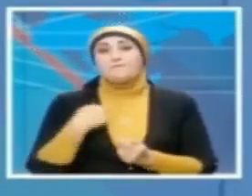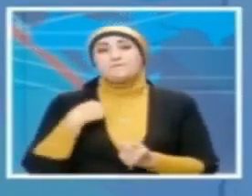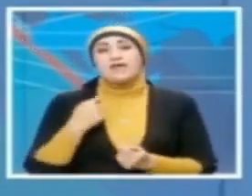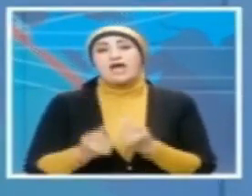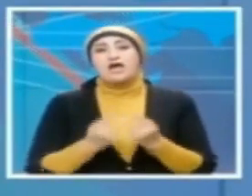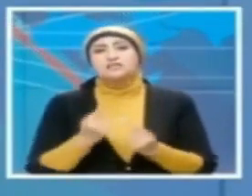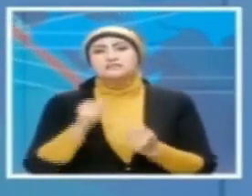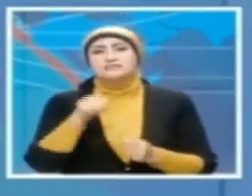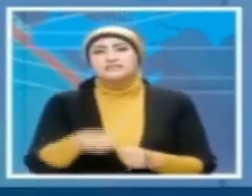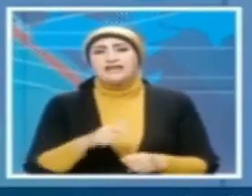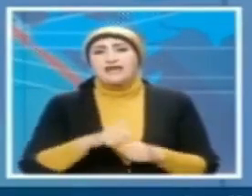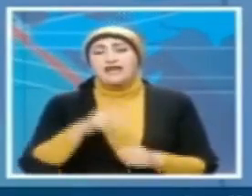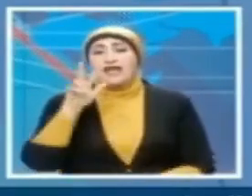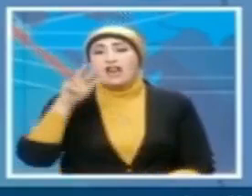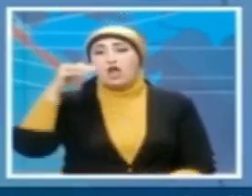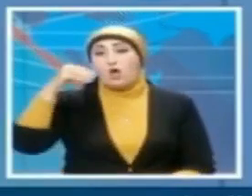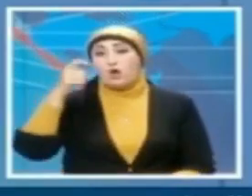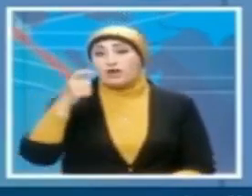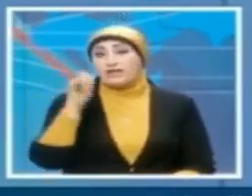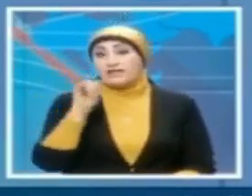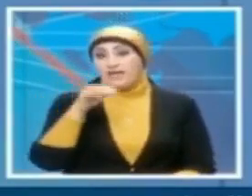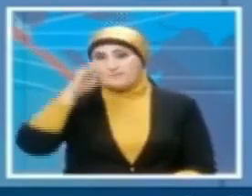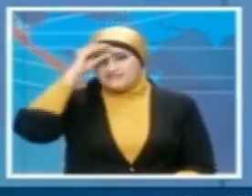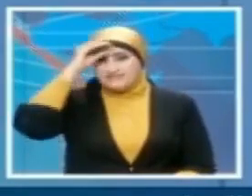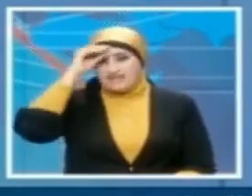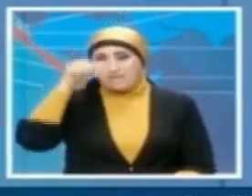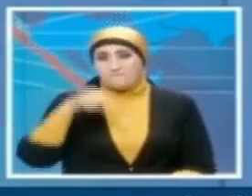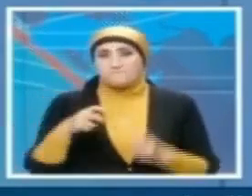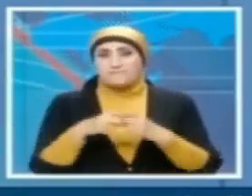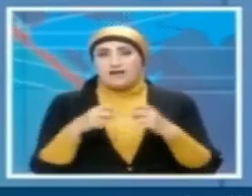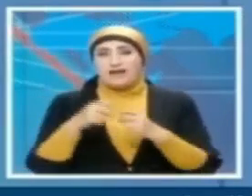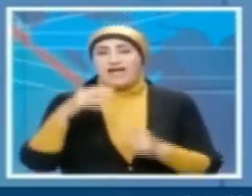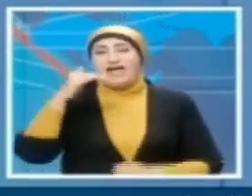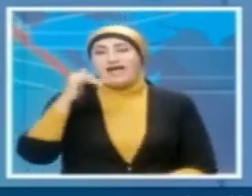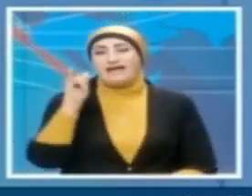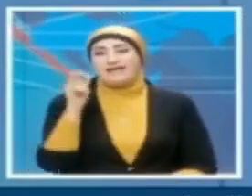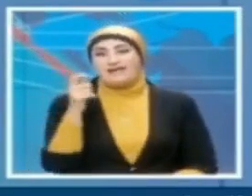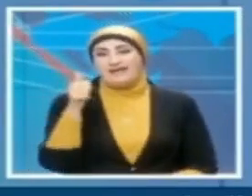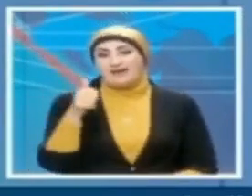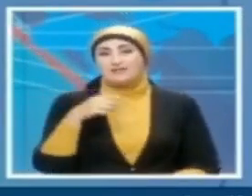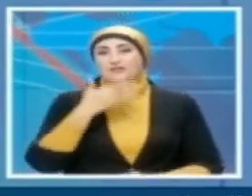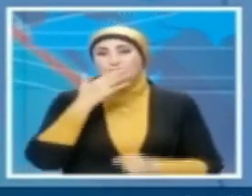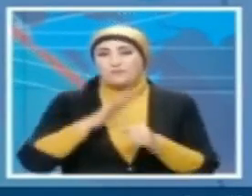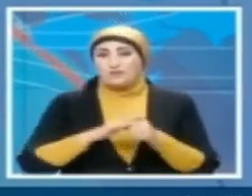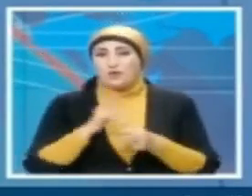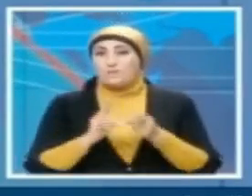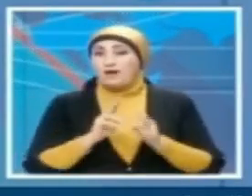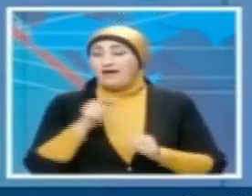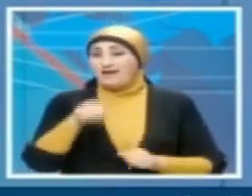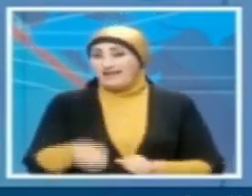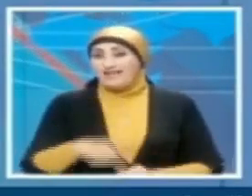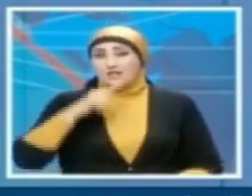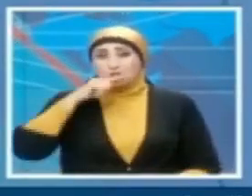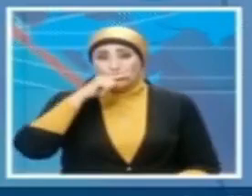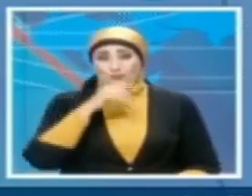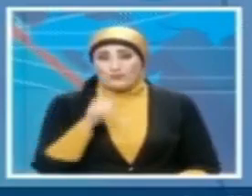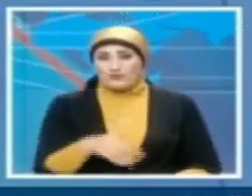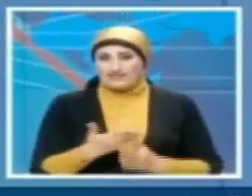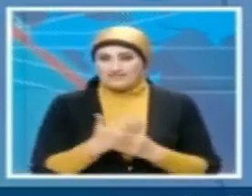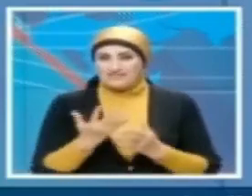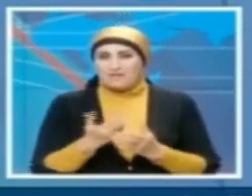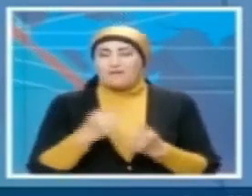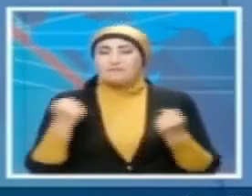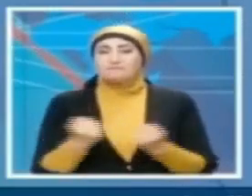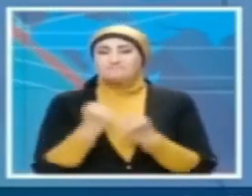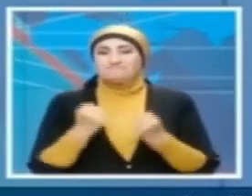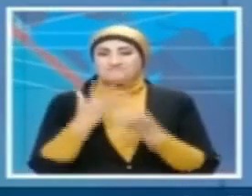بحديقة الحرية بالزمالك فعاليات معرض خيرات رمضان ومهرجان القاهرة الدولي الرابع للتمور، ضمن الاستعدادات لتوفير